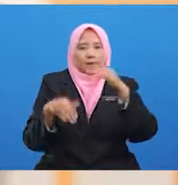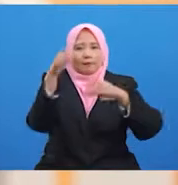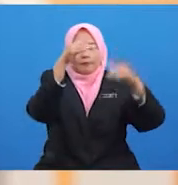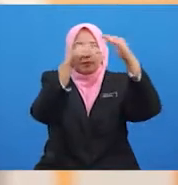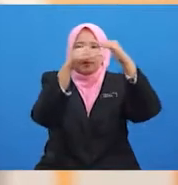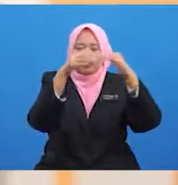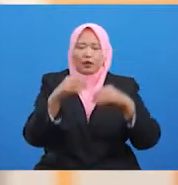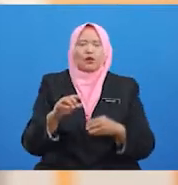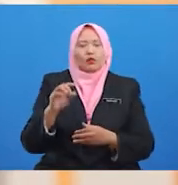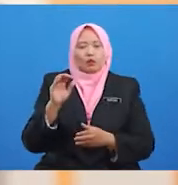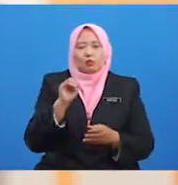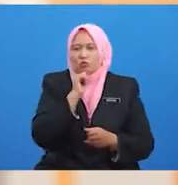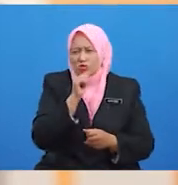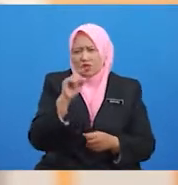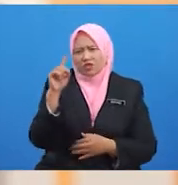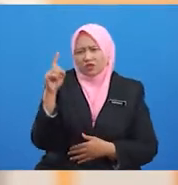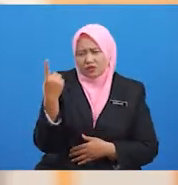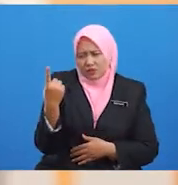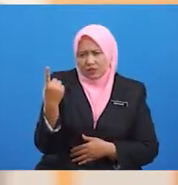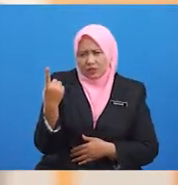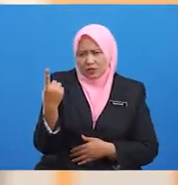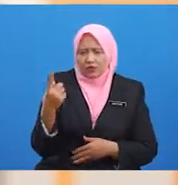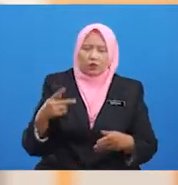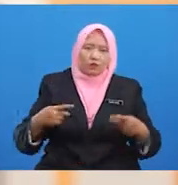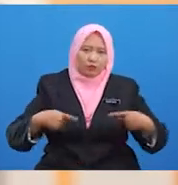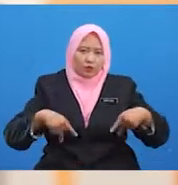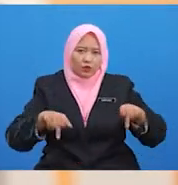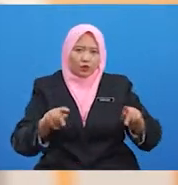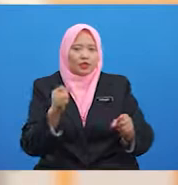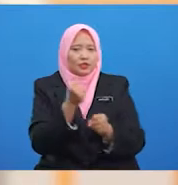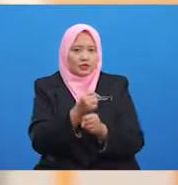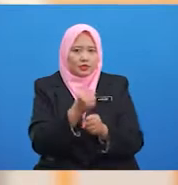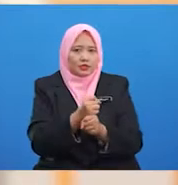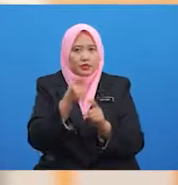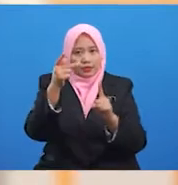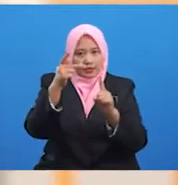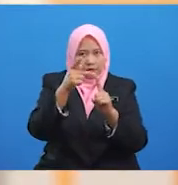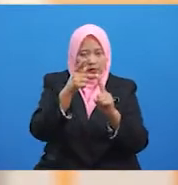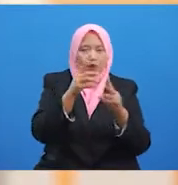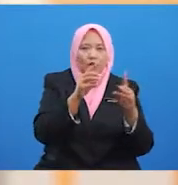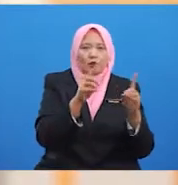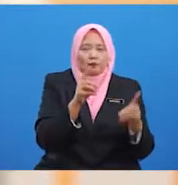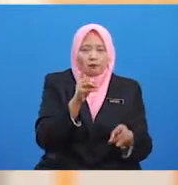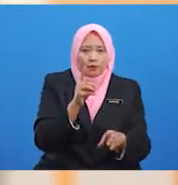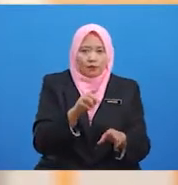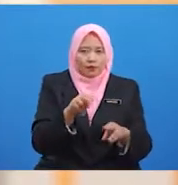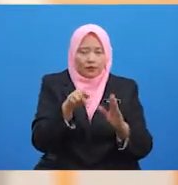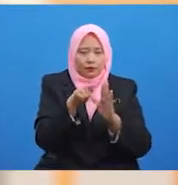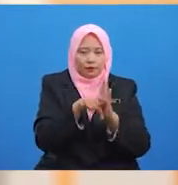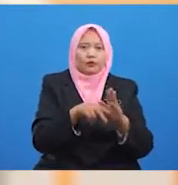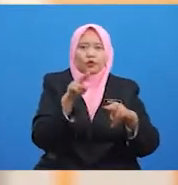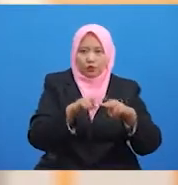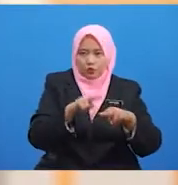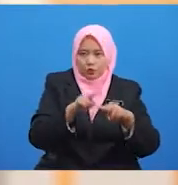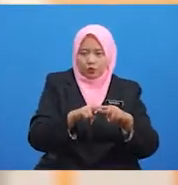bukan sahaja mewujudkan banyak peluang pekerjaan kepada penduduk setempat,